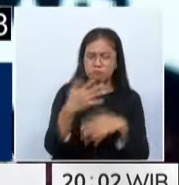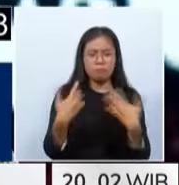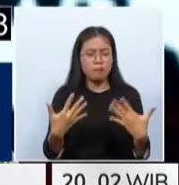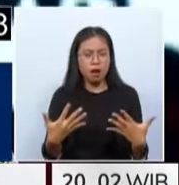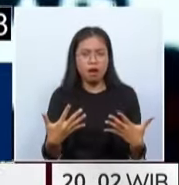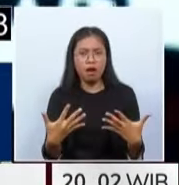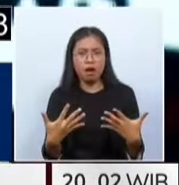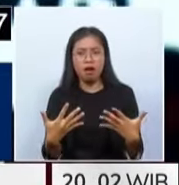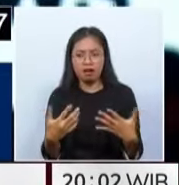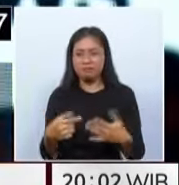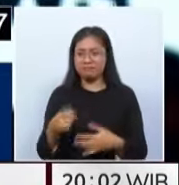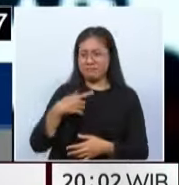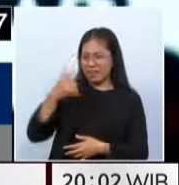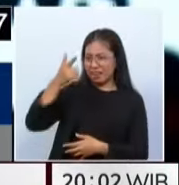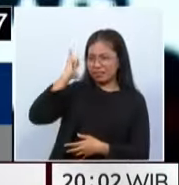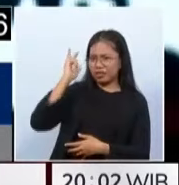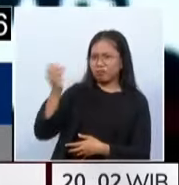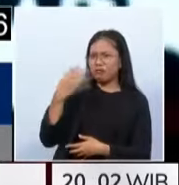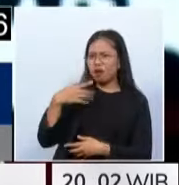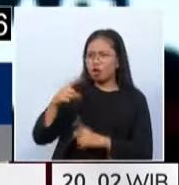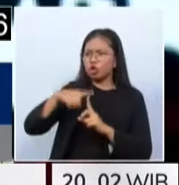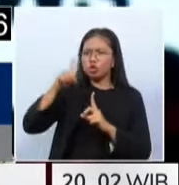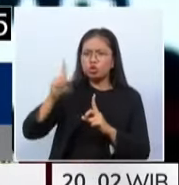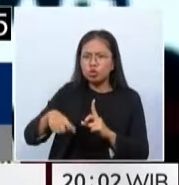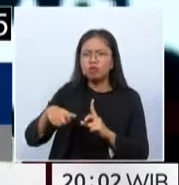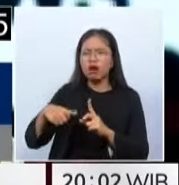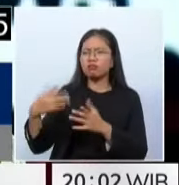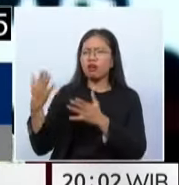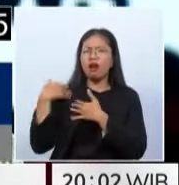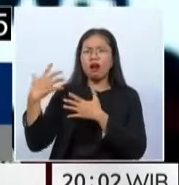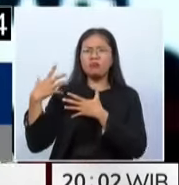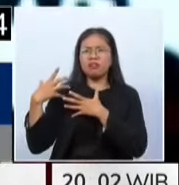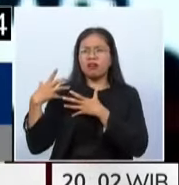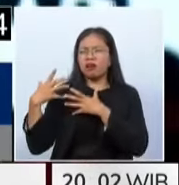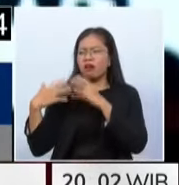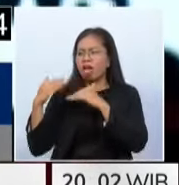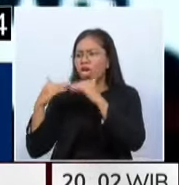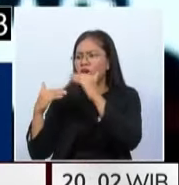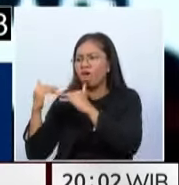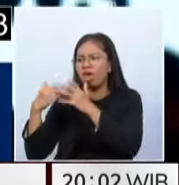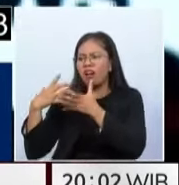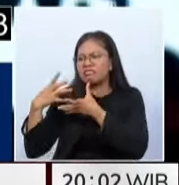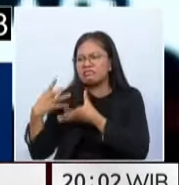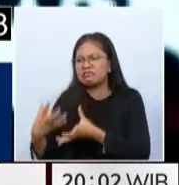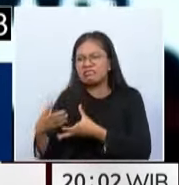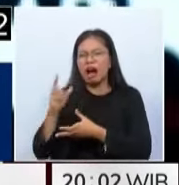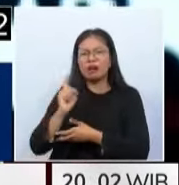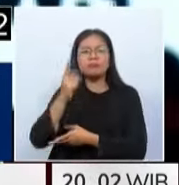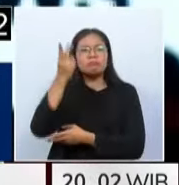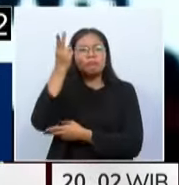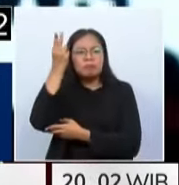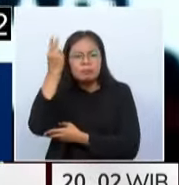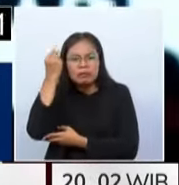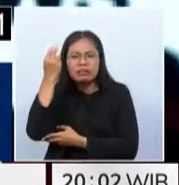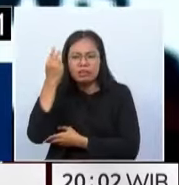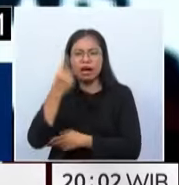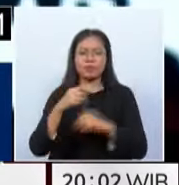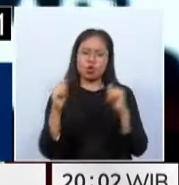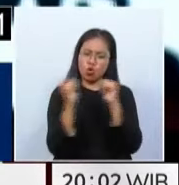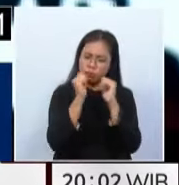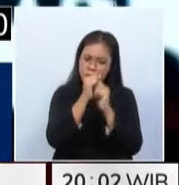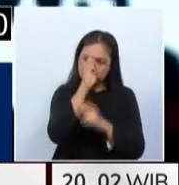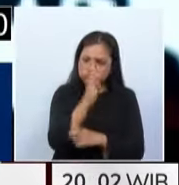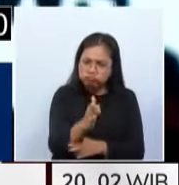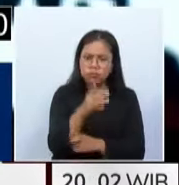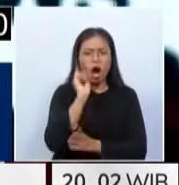membereskan yang tumpang tindih dan itu harus dimulai dari pemimpin yang punya komitmen untuk membereskan siapa dia